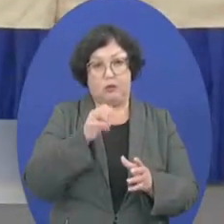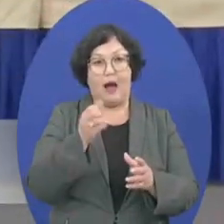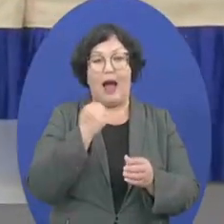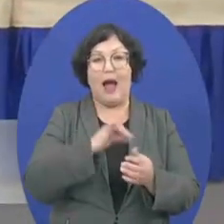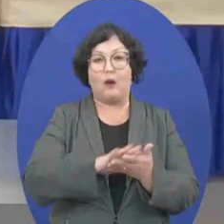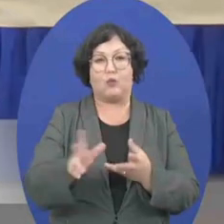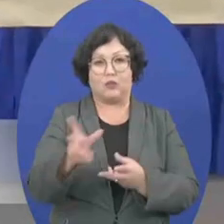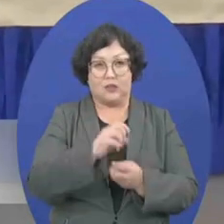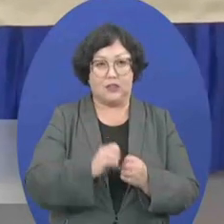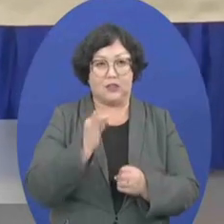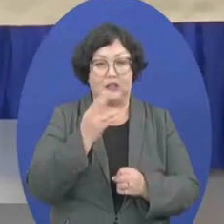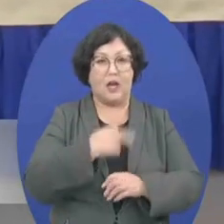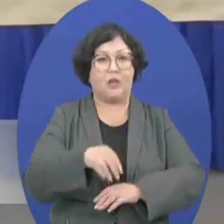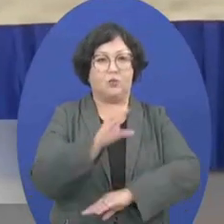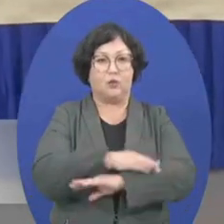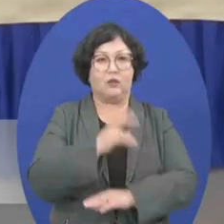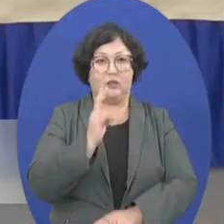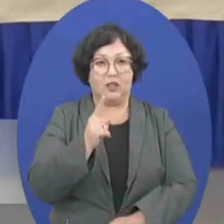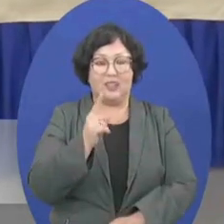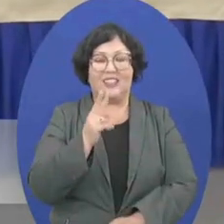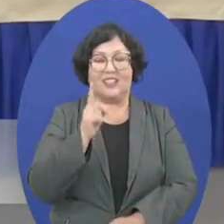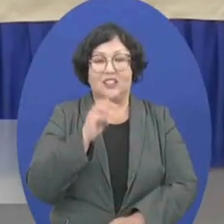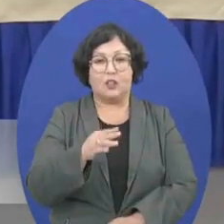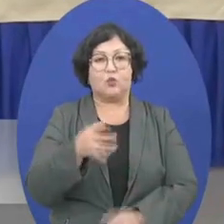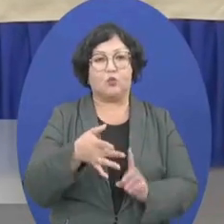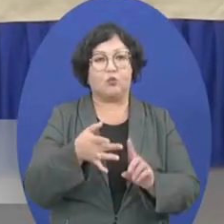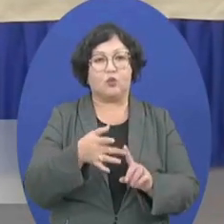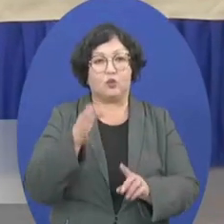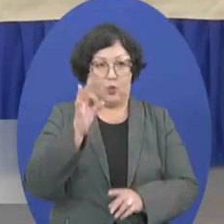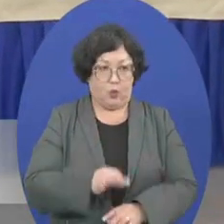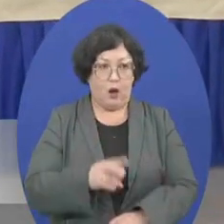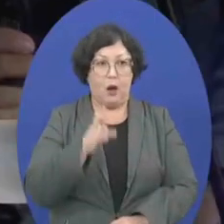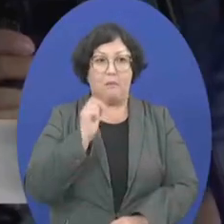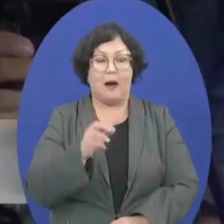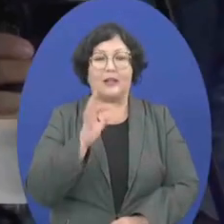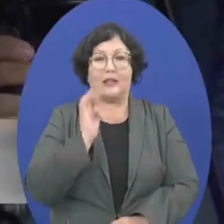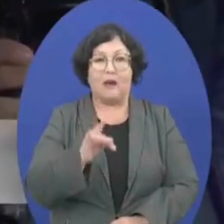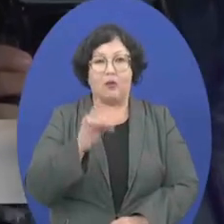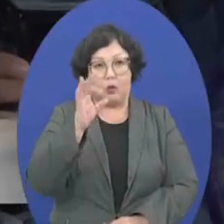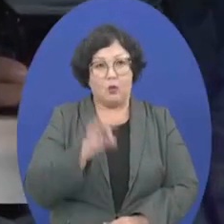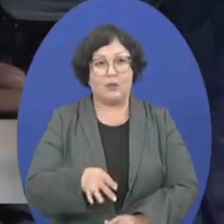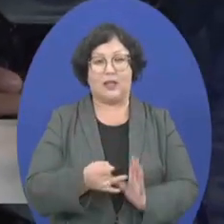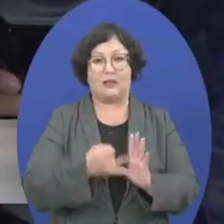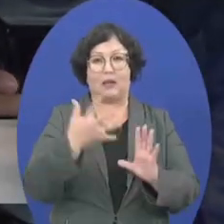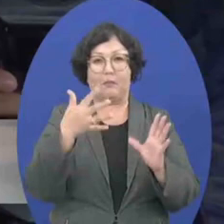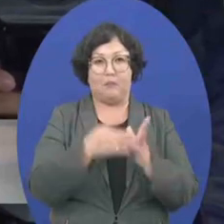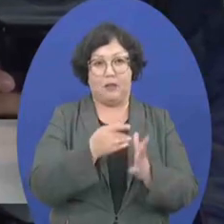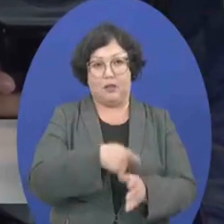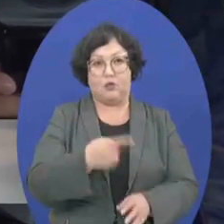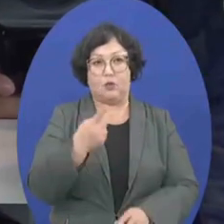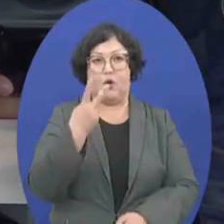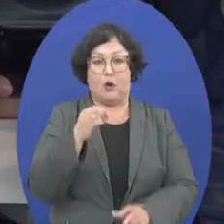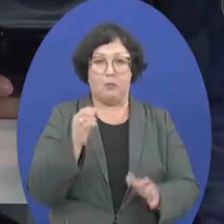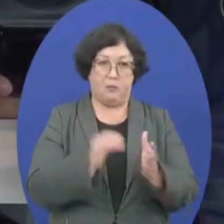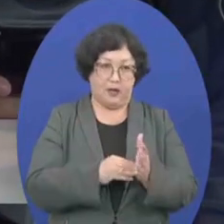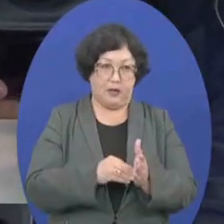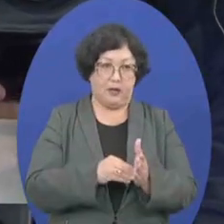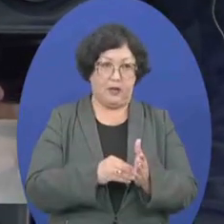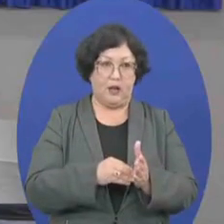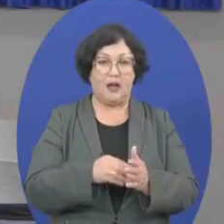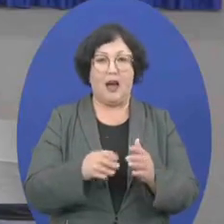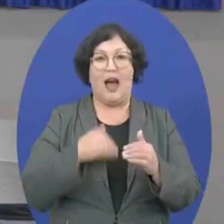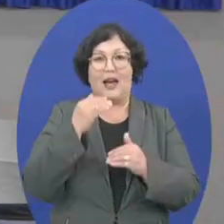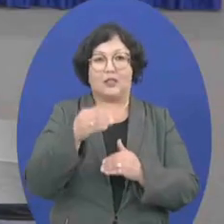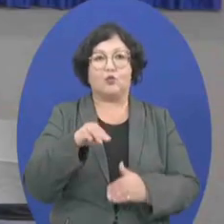хийжээ. Мөн ихтэй сургуулийн нэг кредитийн дундаж хэмжээ бакалаврын төвшөнд 75,000-аас 120,000 байна.